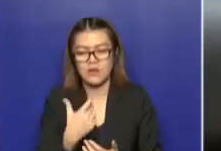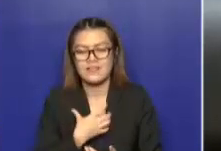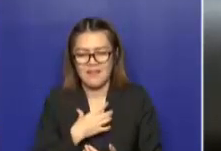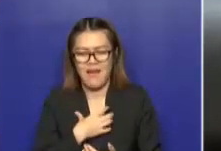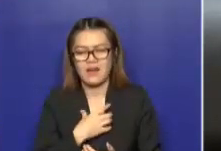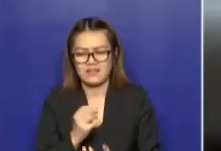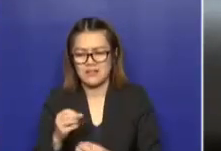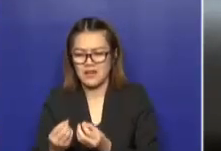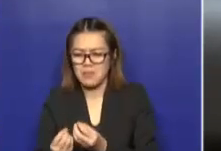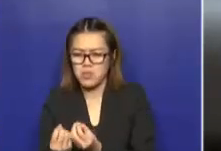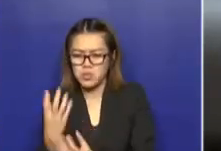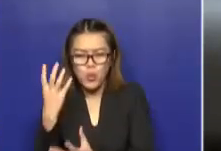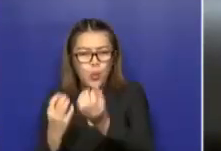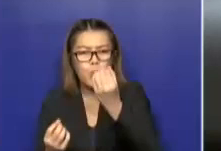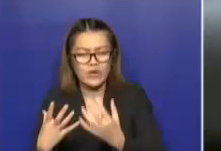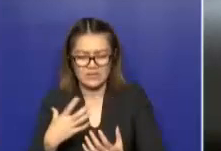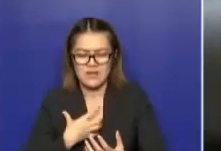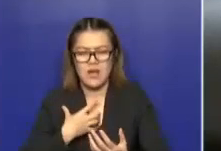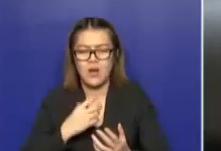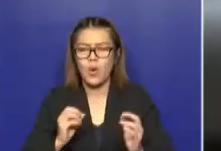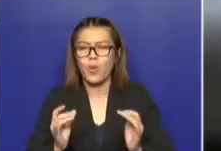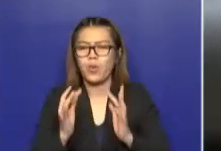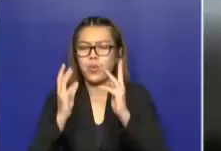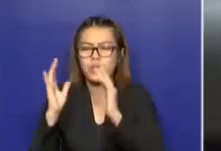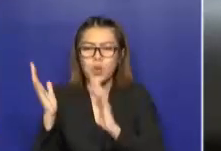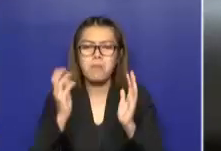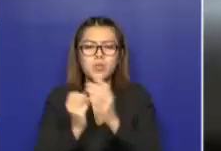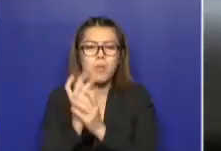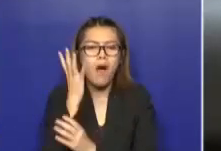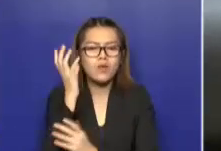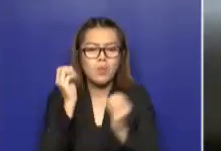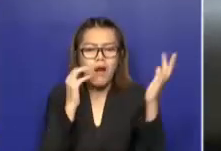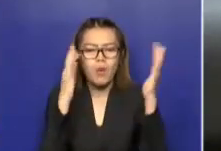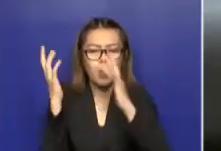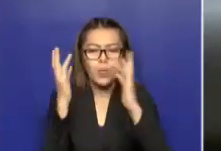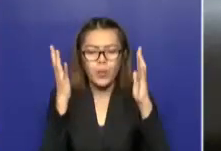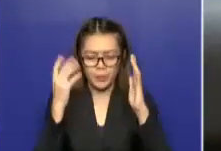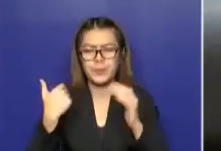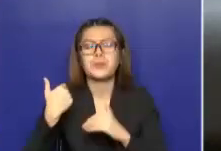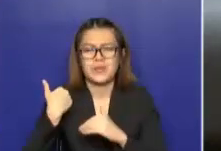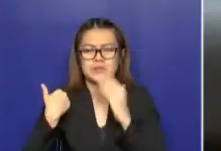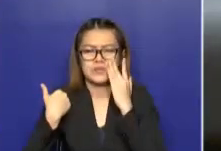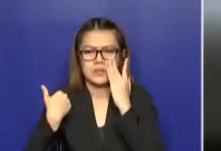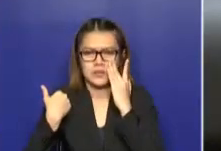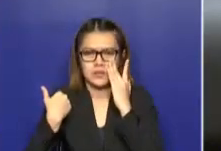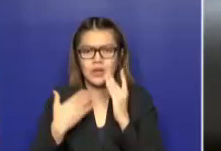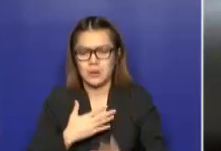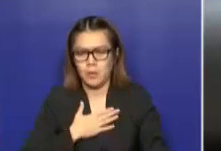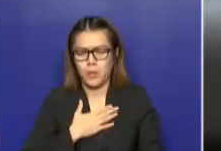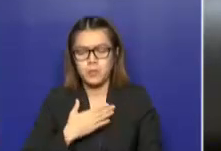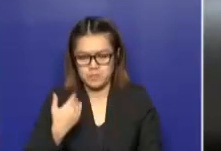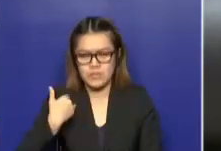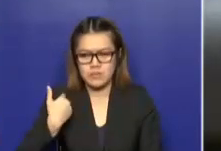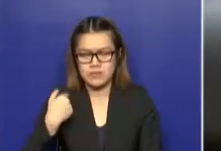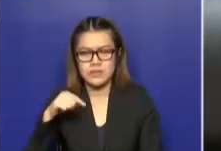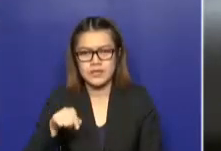วนสาธารณะเพื่อมาแก้ปัญหามาฟอกปอดให้คนกรุงเทพเรามีครับอย่างในเขตผมเจริญนครเนี่ยมี